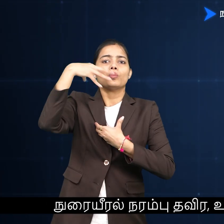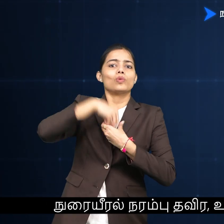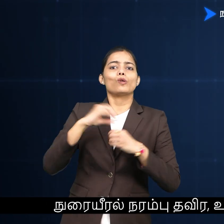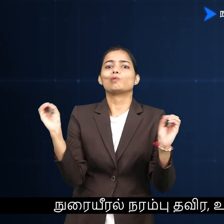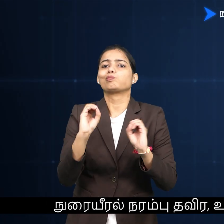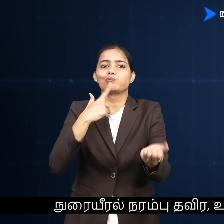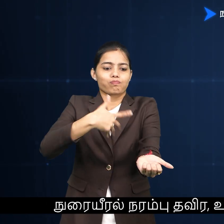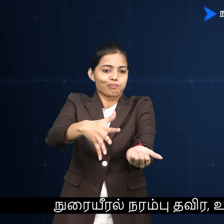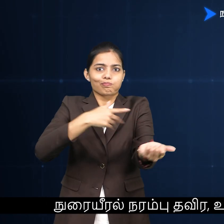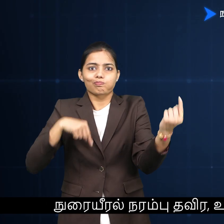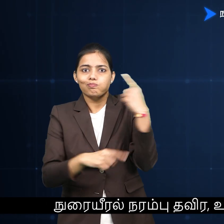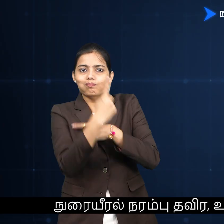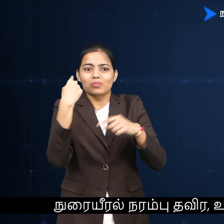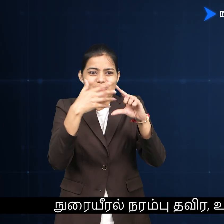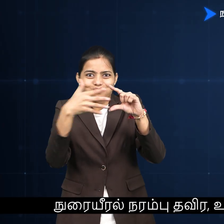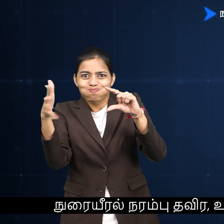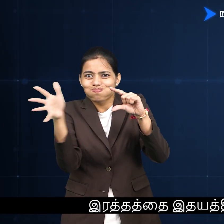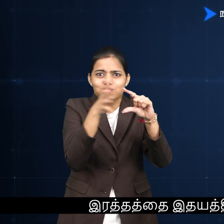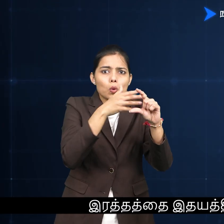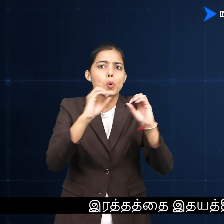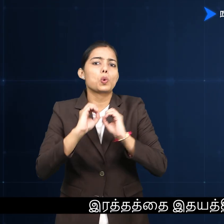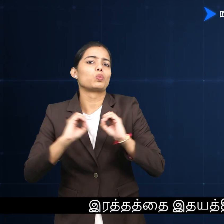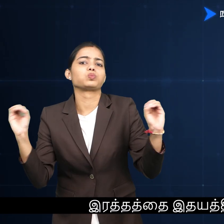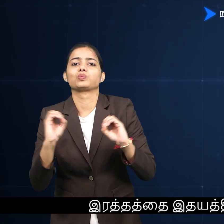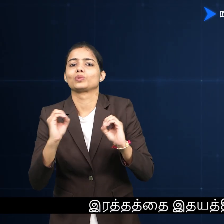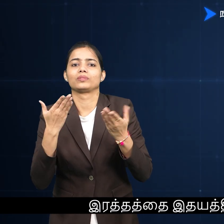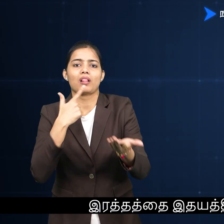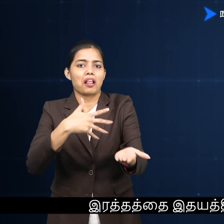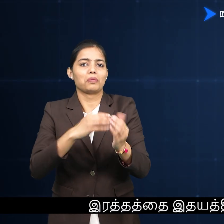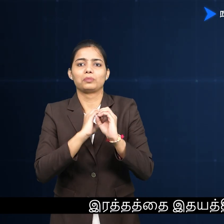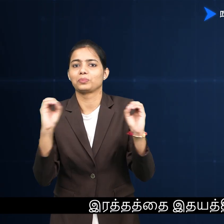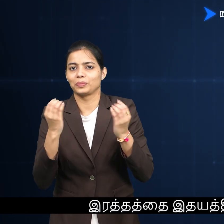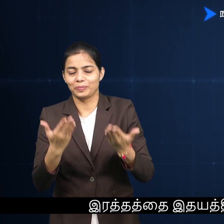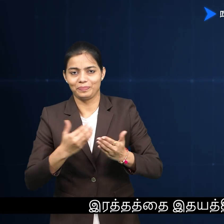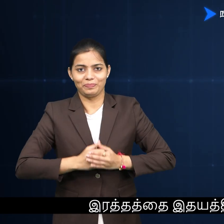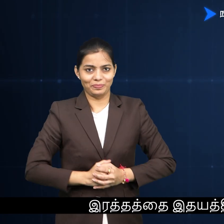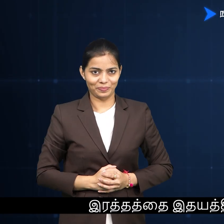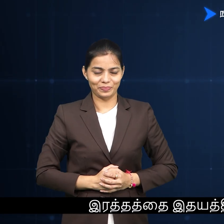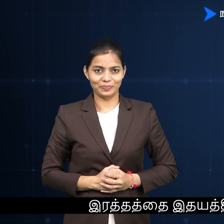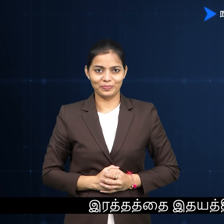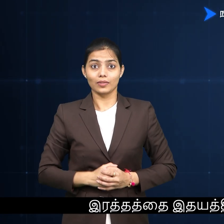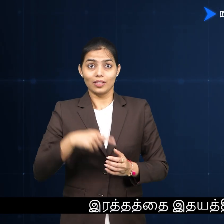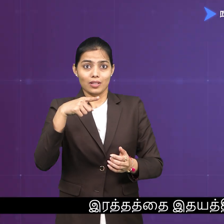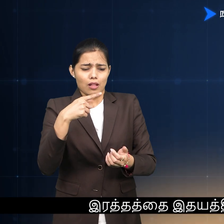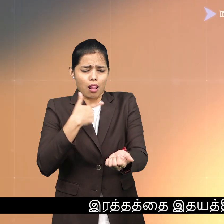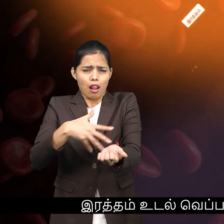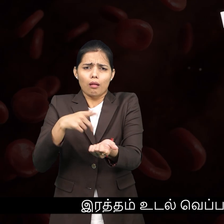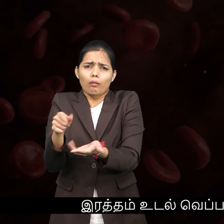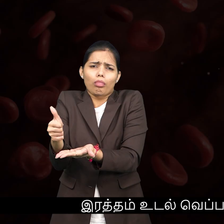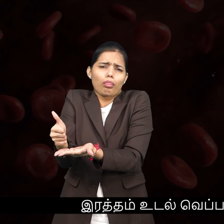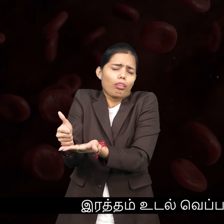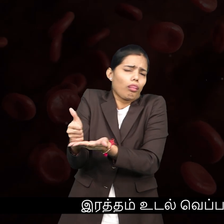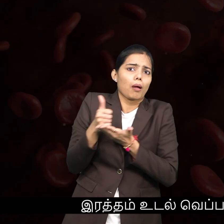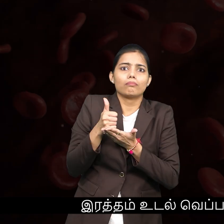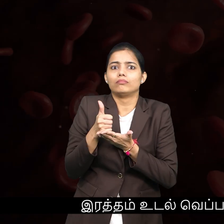எடுத்து செல்லும் நுரையீரல் நரம்பு தவிர உடலிலிருந்து ஆக்சிஜன் இல்லாத இரத்தத்தை இதயத்திற்கு கொண்டு செல்கின்றன.